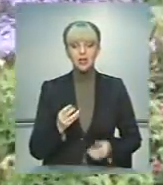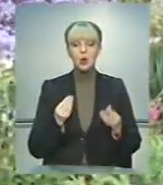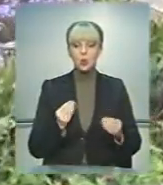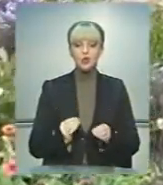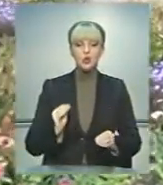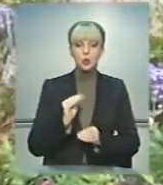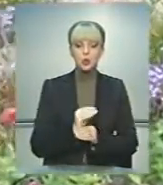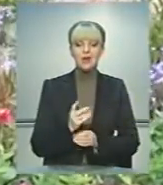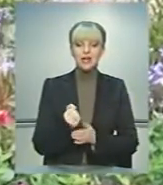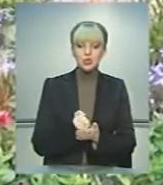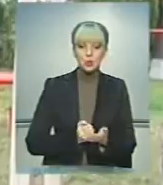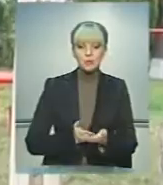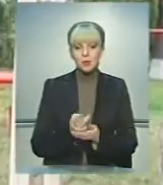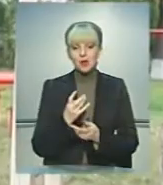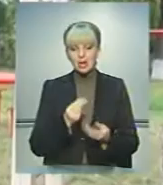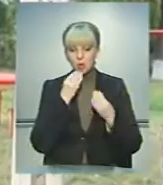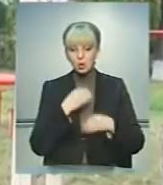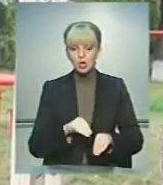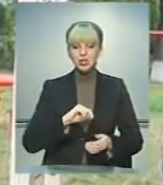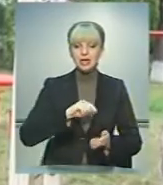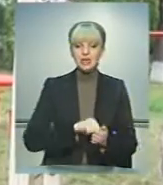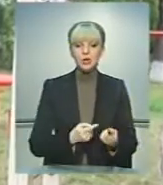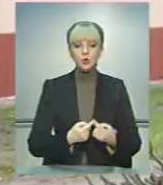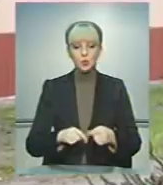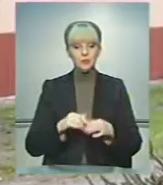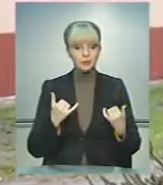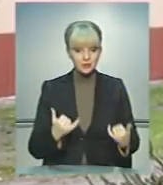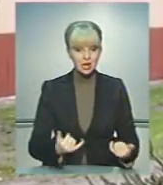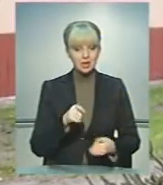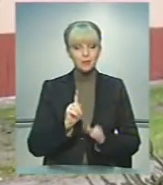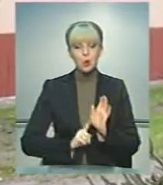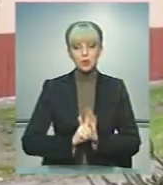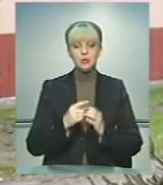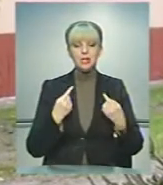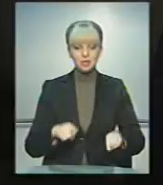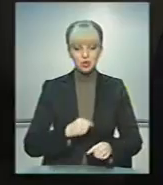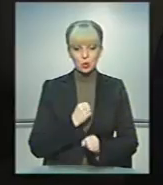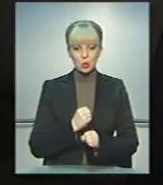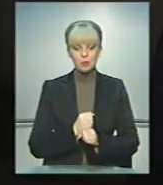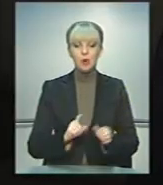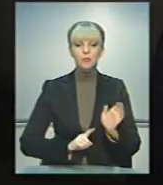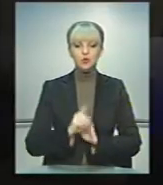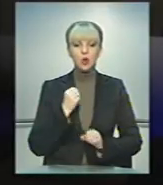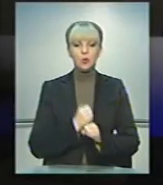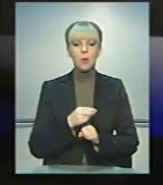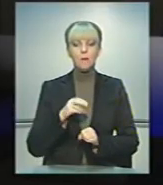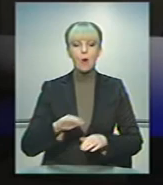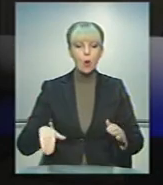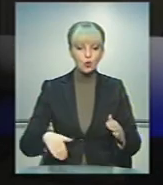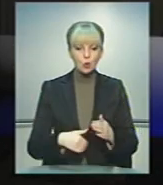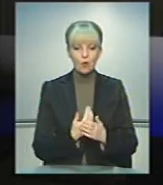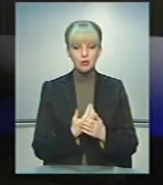як додатковий ресурс, спрямували на покращення інфраструктури. Вже зараз там розпочали інші роботи. Почали роботи по